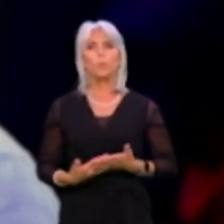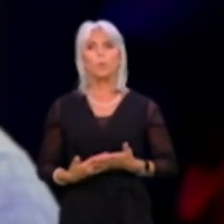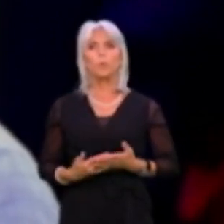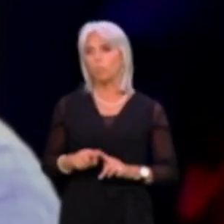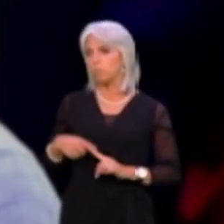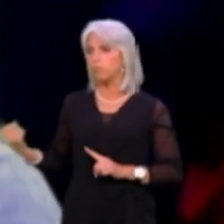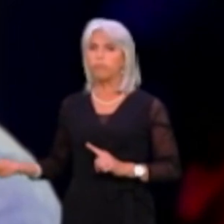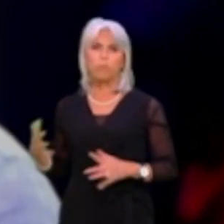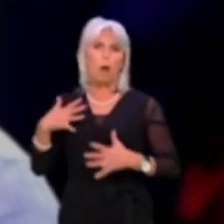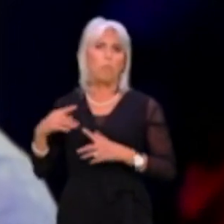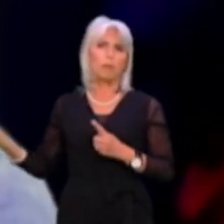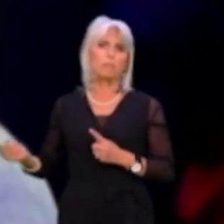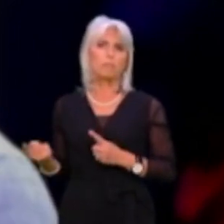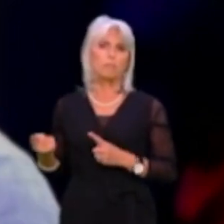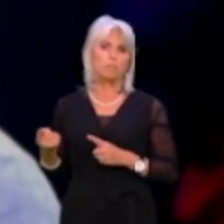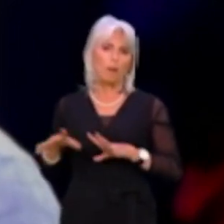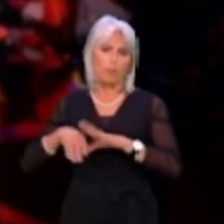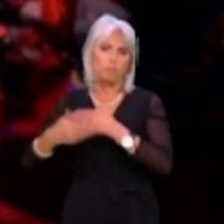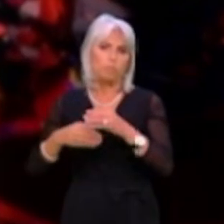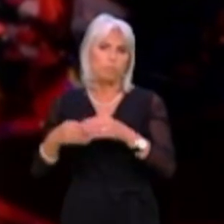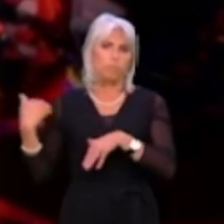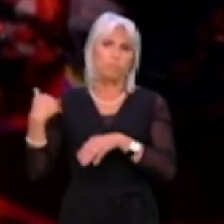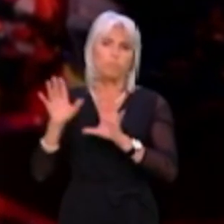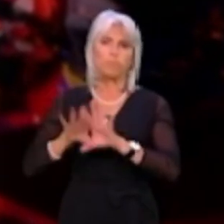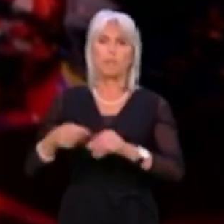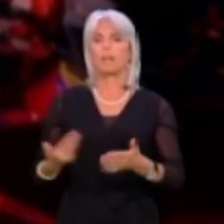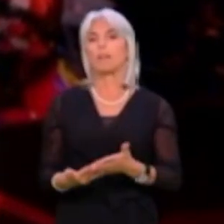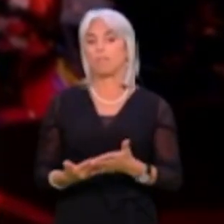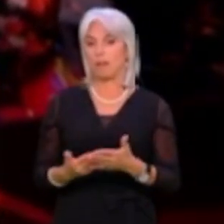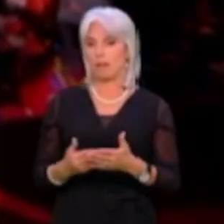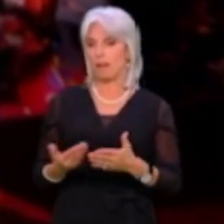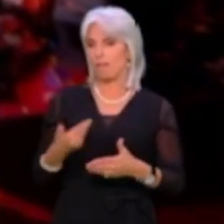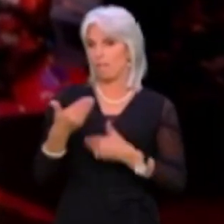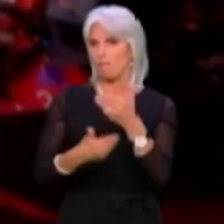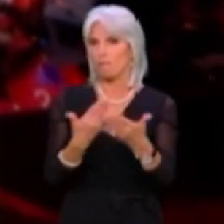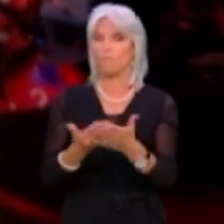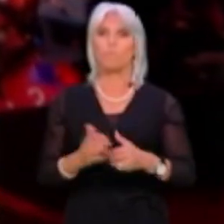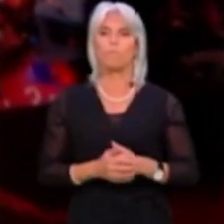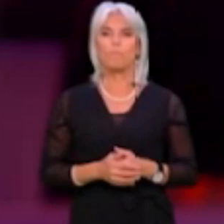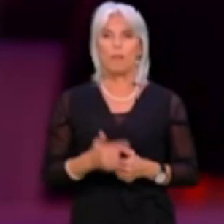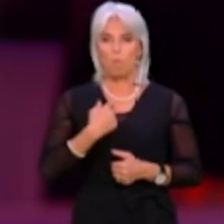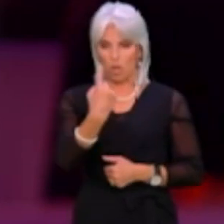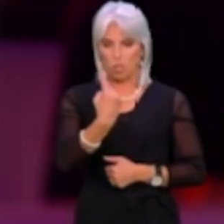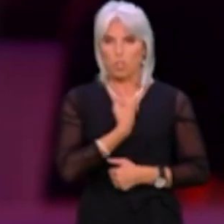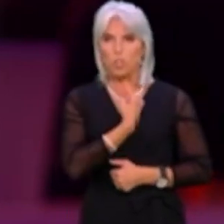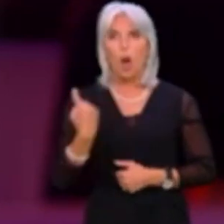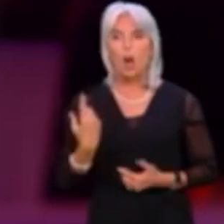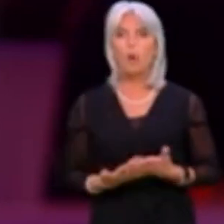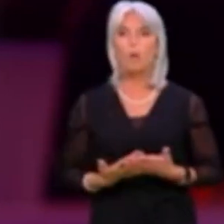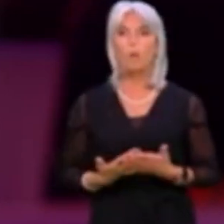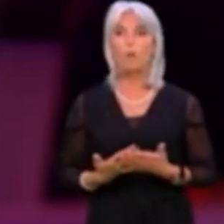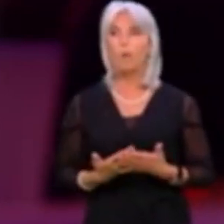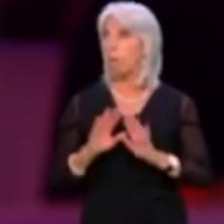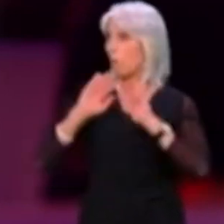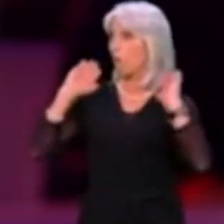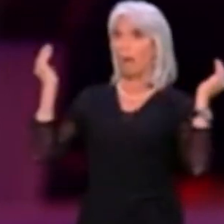hyper sympas et on a mis des choses en place pour ça. Mais voilà, il y a tous ces trucs-là. Si je suis tout seul ou dans un endroit